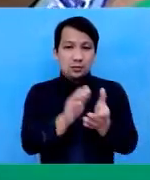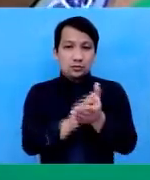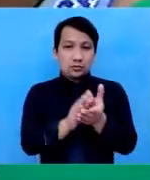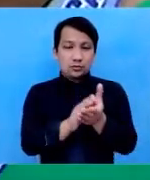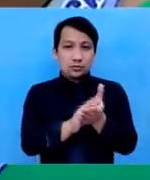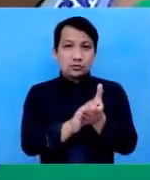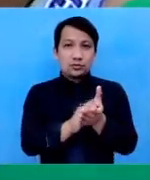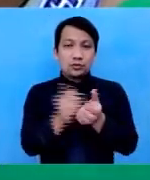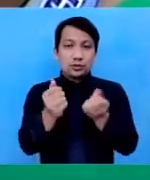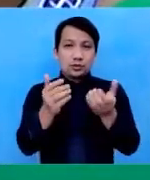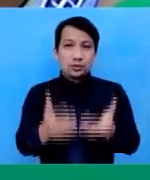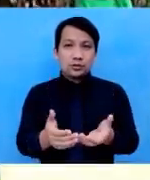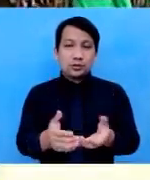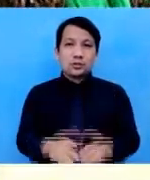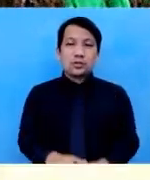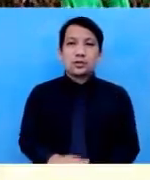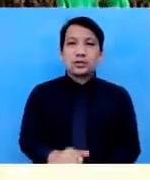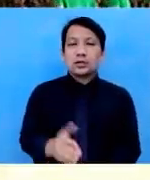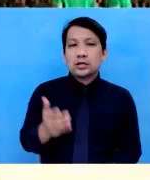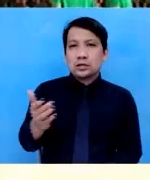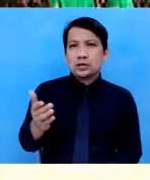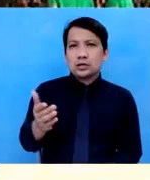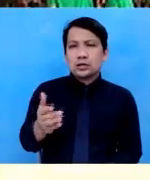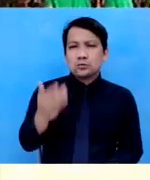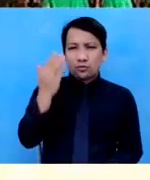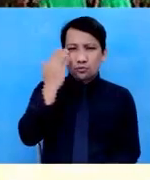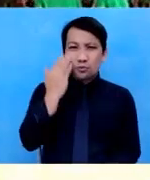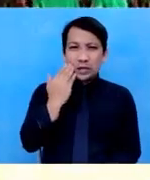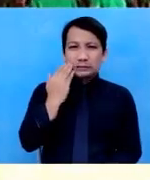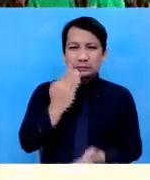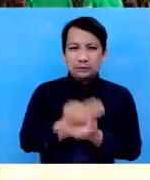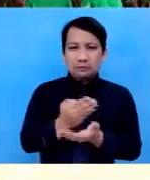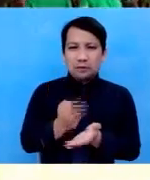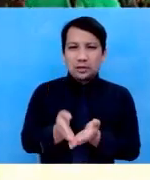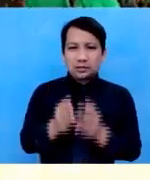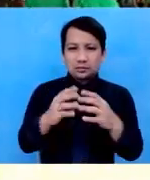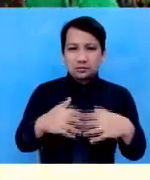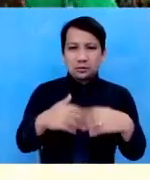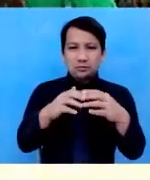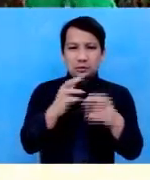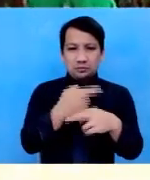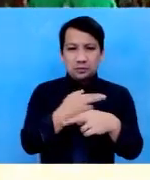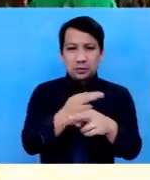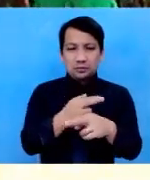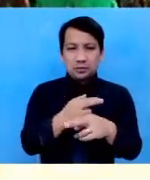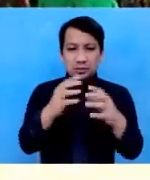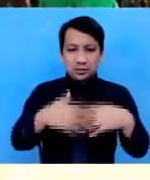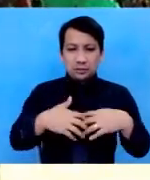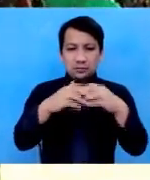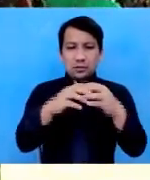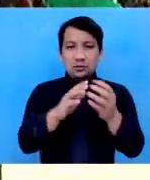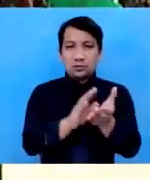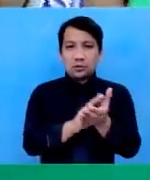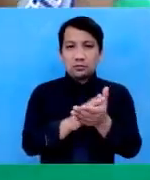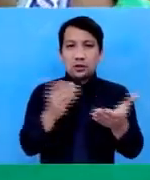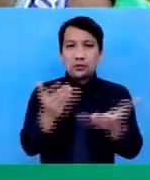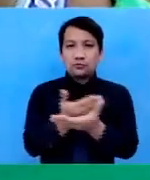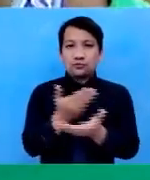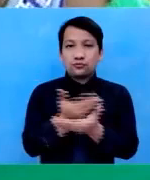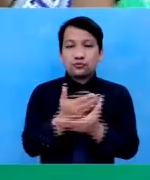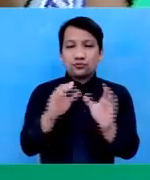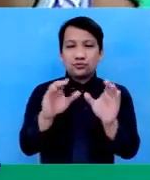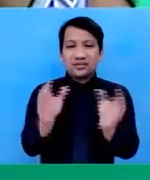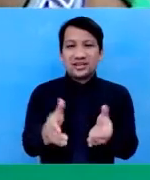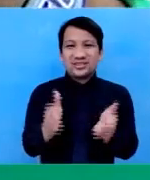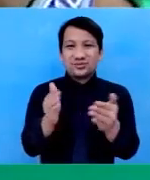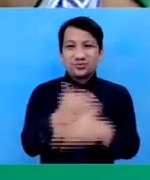at Lanag Elementary School, salat sila sa pondo sa pagpapaayos at pagpapatayo ng mga bagong silid-aralan. Kulang yung